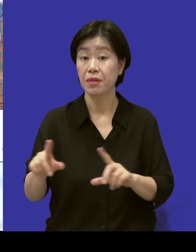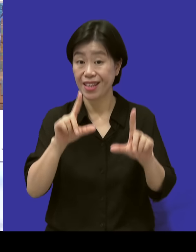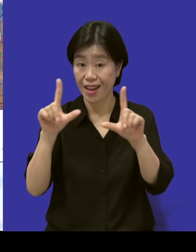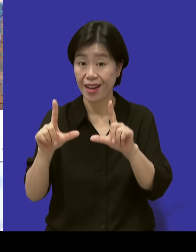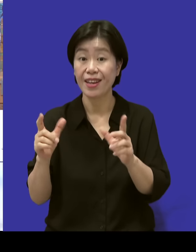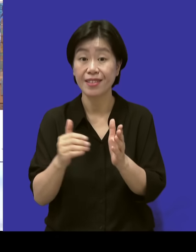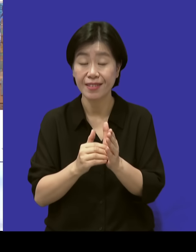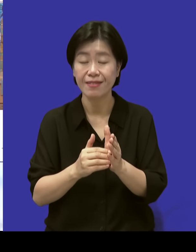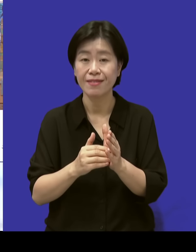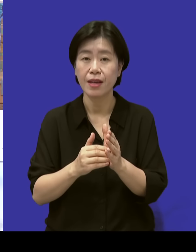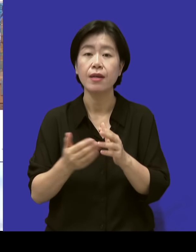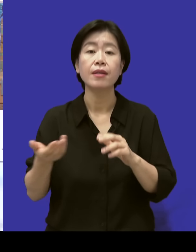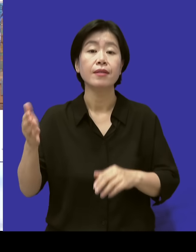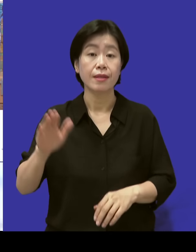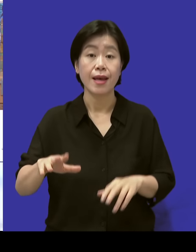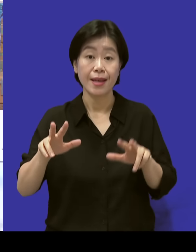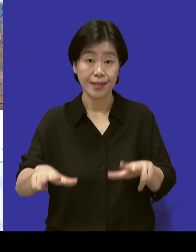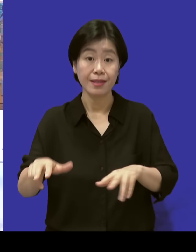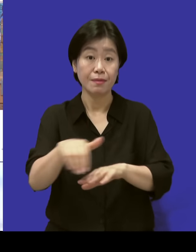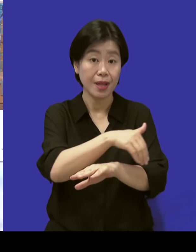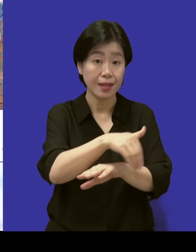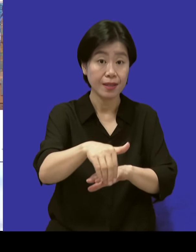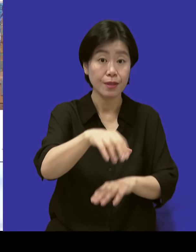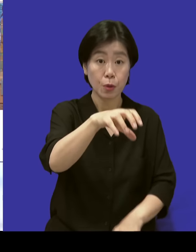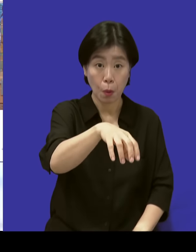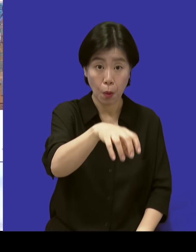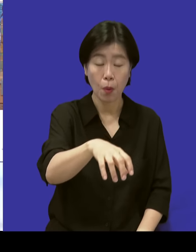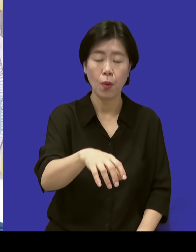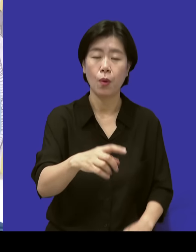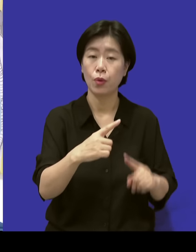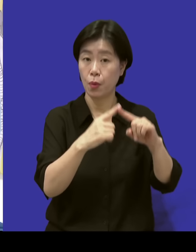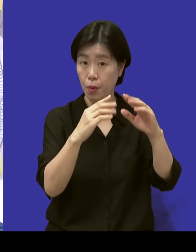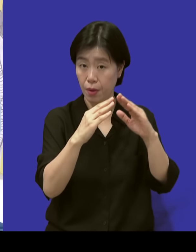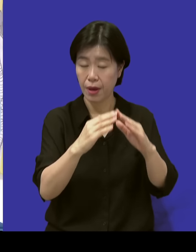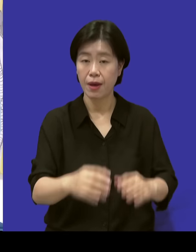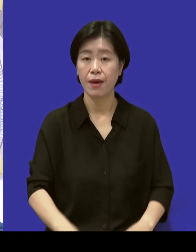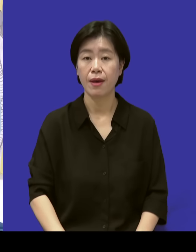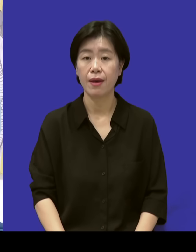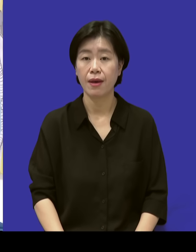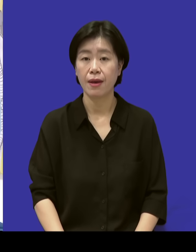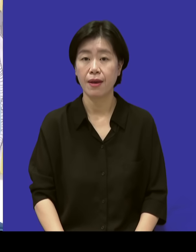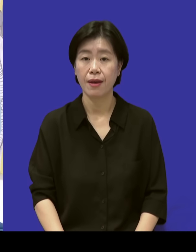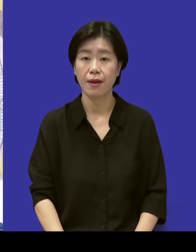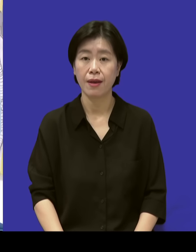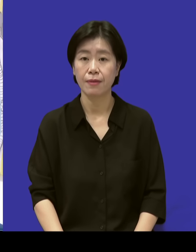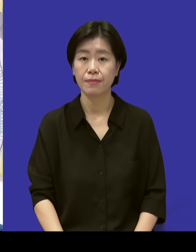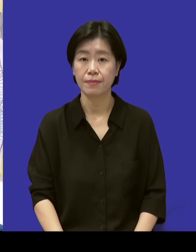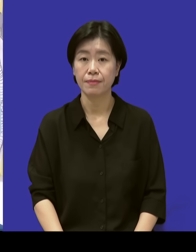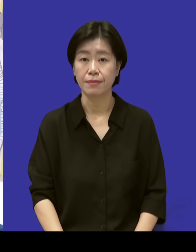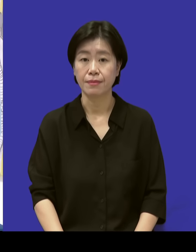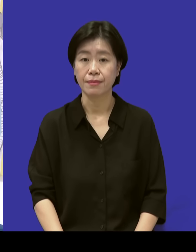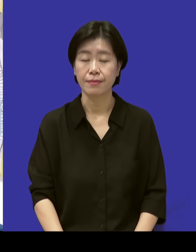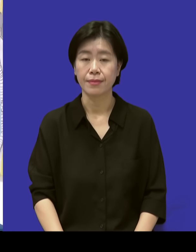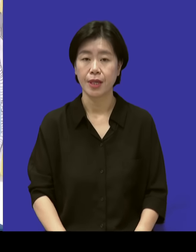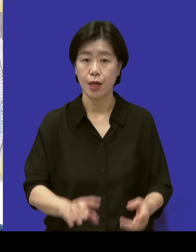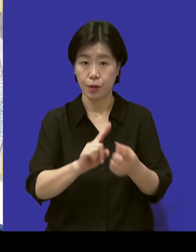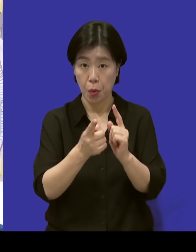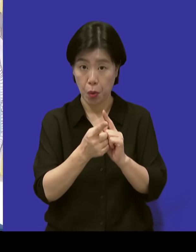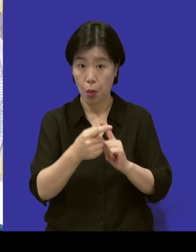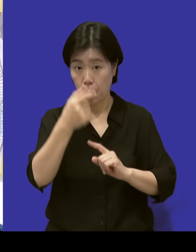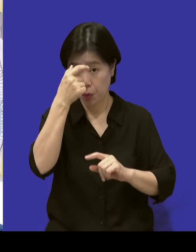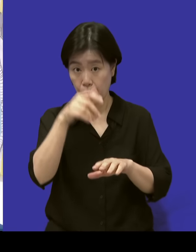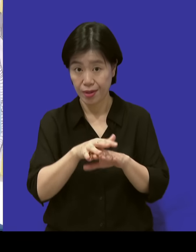그 수지방주교회에서 양육반을 하고 있는데 네. 거기에서 이제 자기가 받았던 은혜를 나누는 시간이